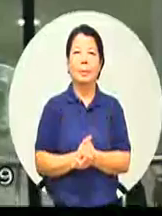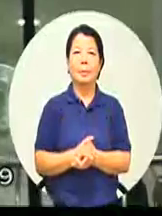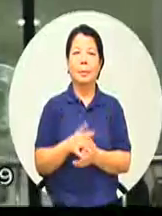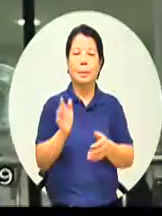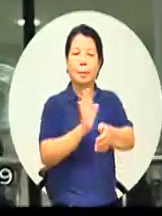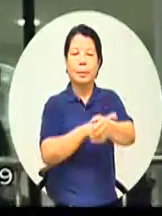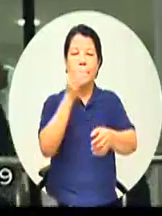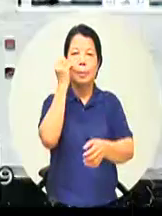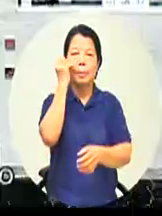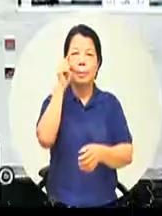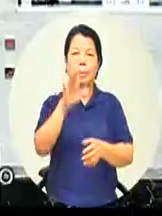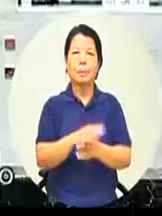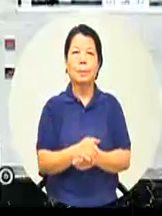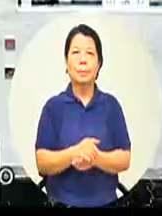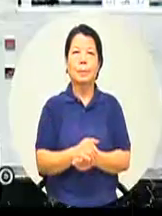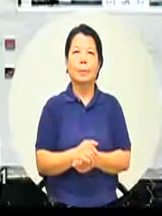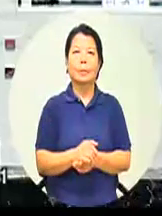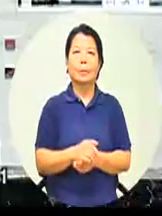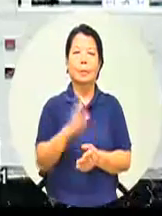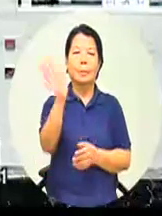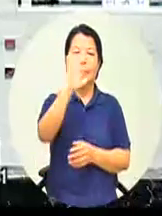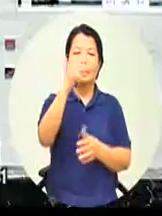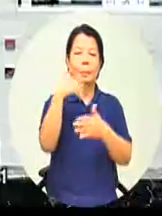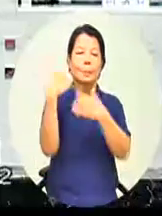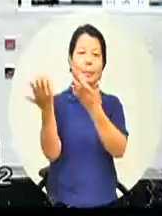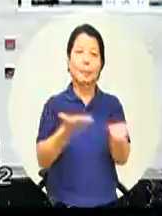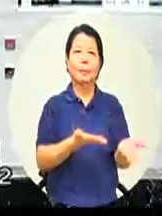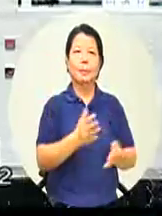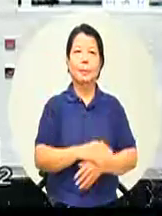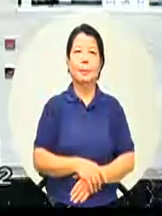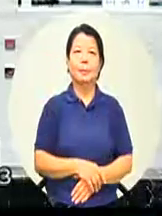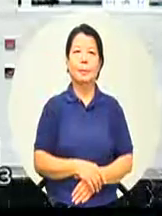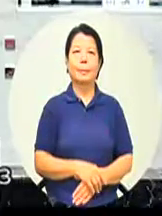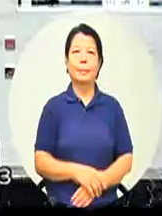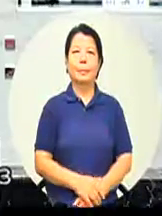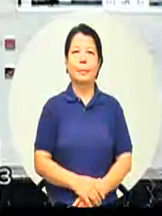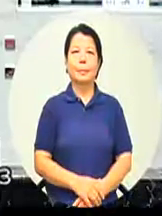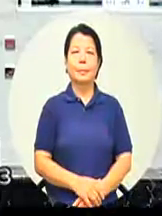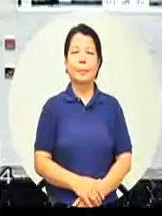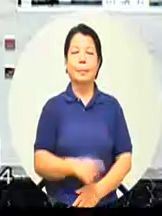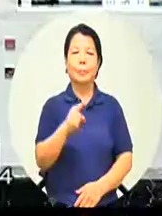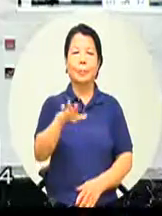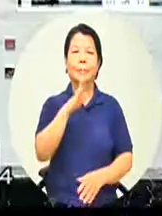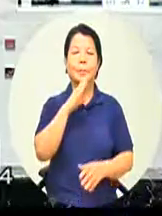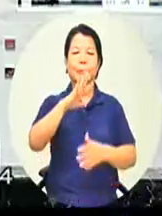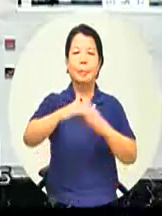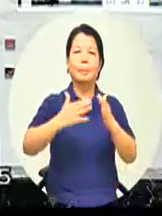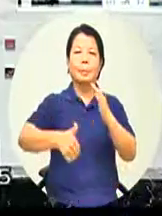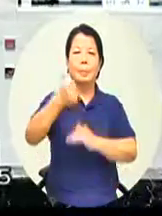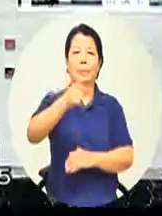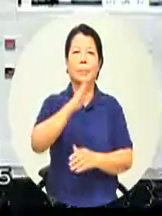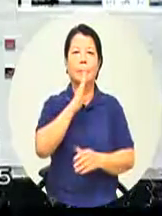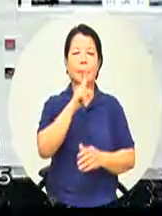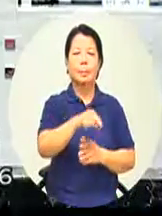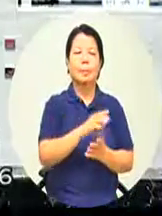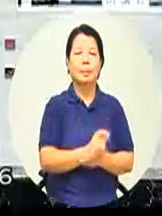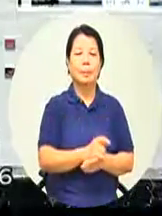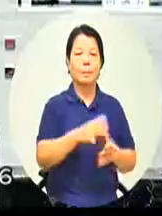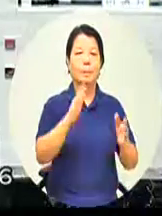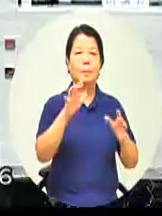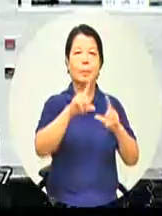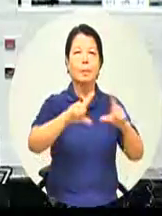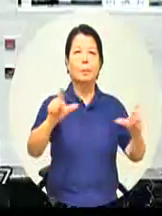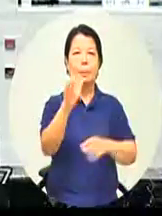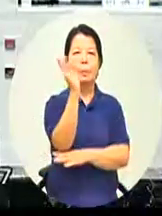我们的秀霞校长，欢迎。我们秀霞校长也是我们大树的优良的子弟，好，然